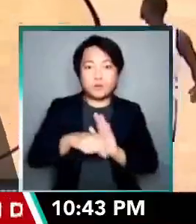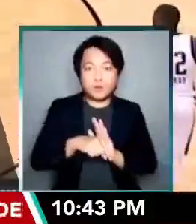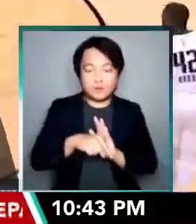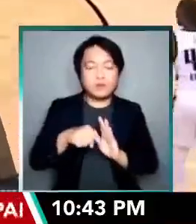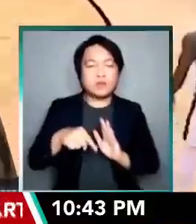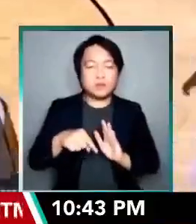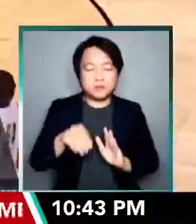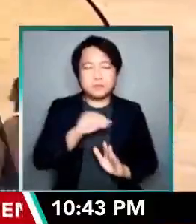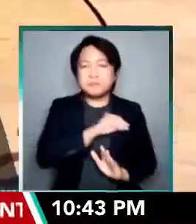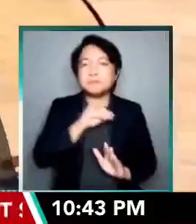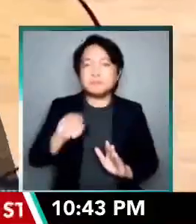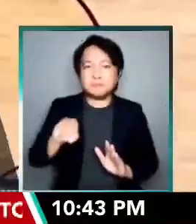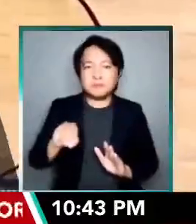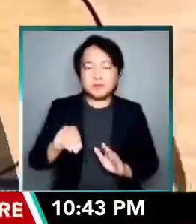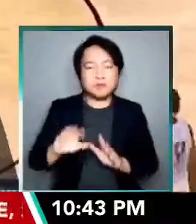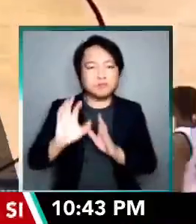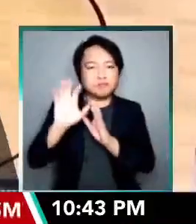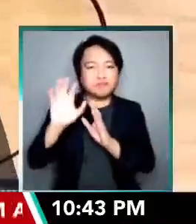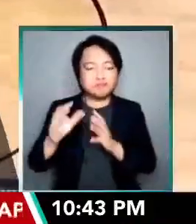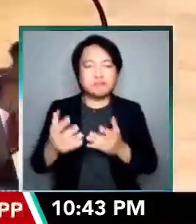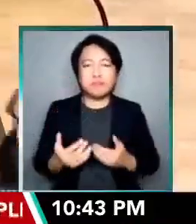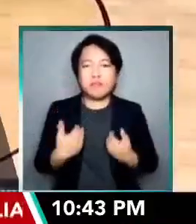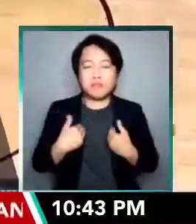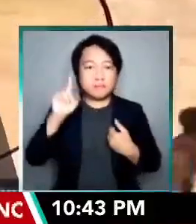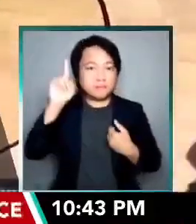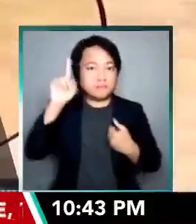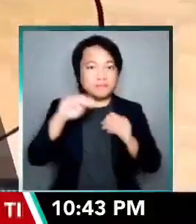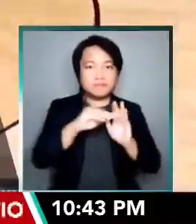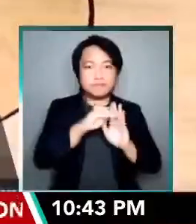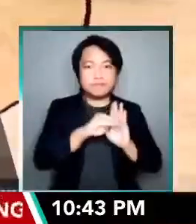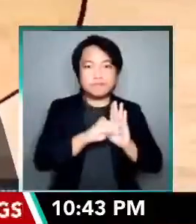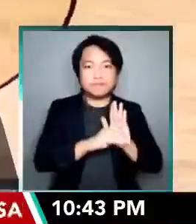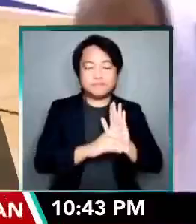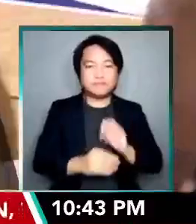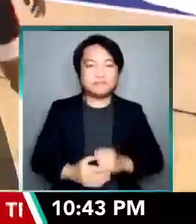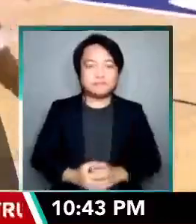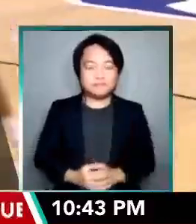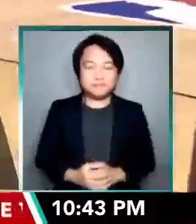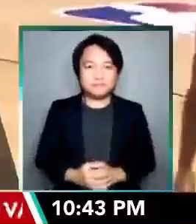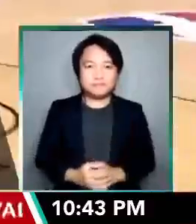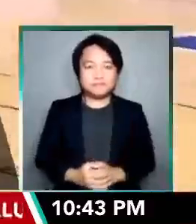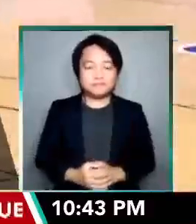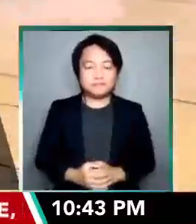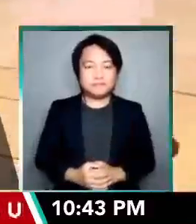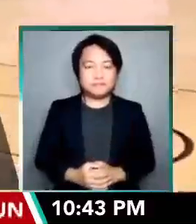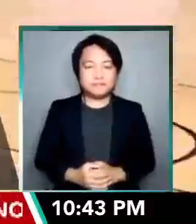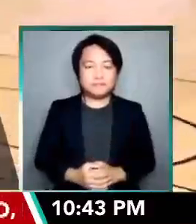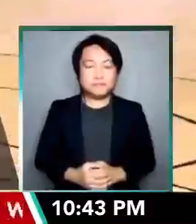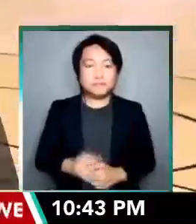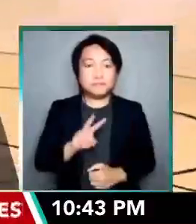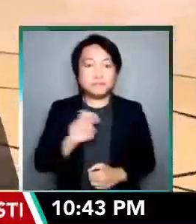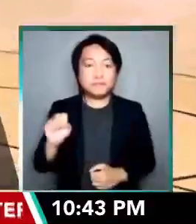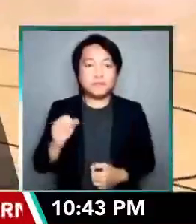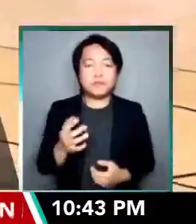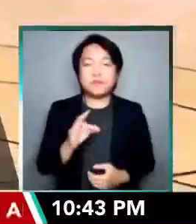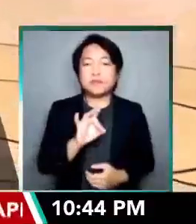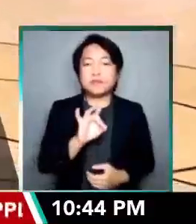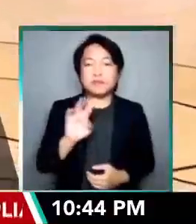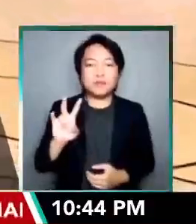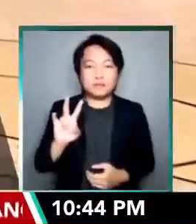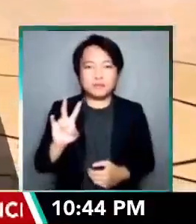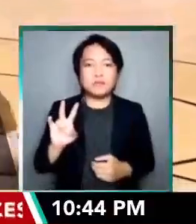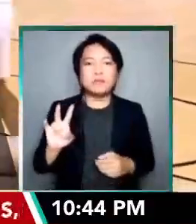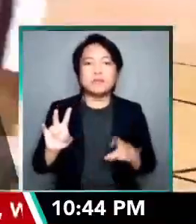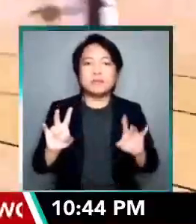points, 4 rebounds, 3 blocks at 1 assist. Katapos ang match score na 87-71 pabor sa Trail